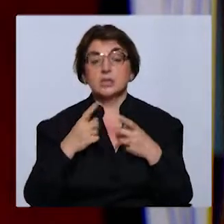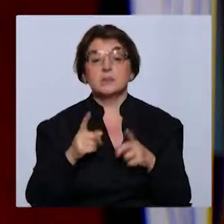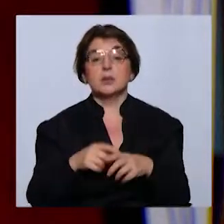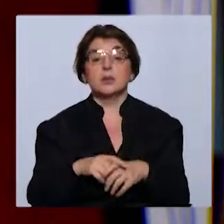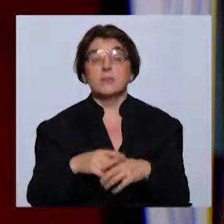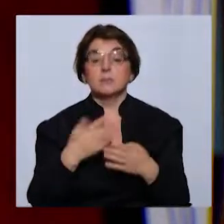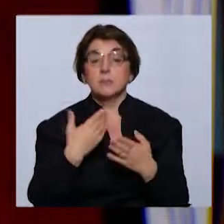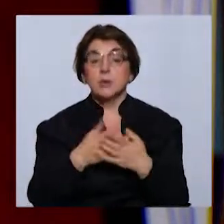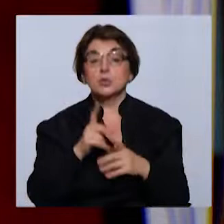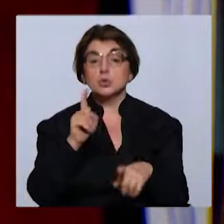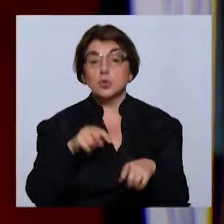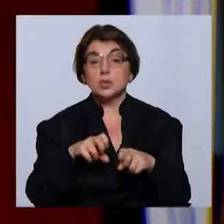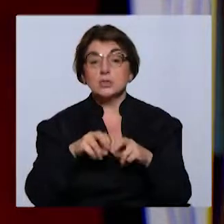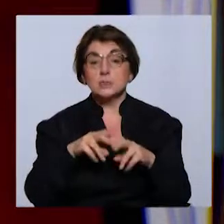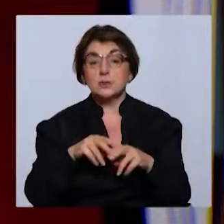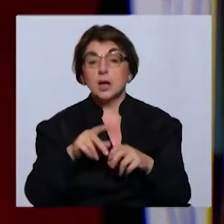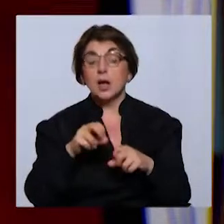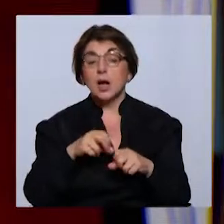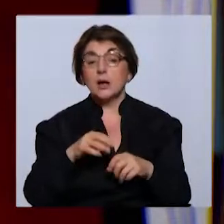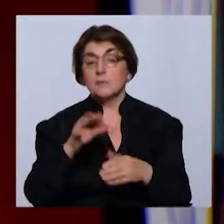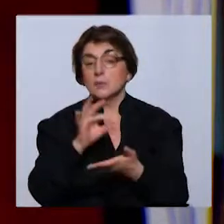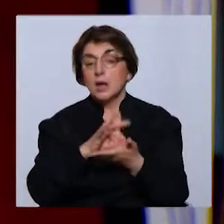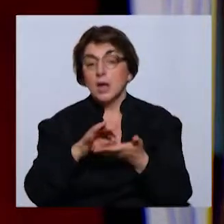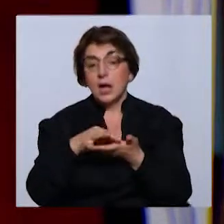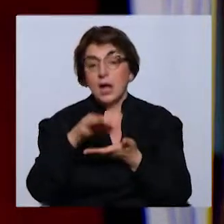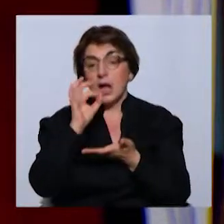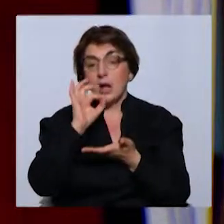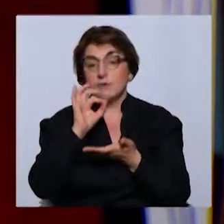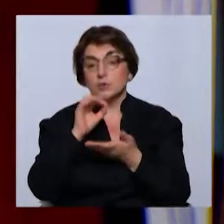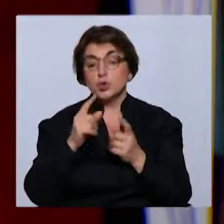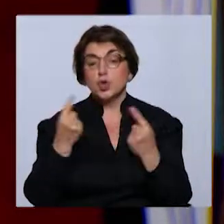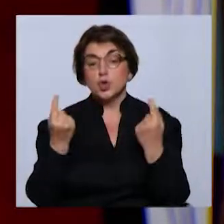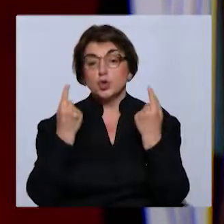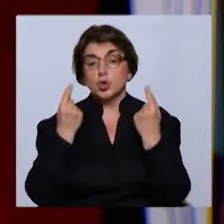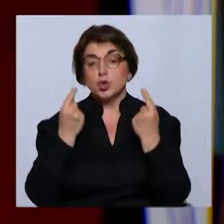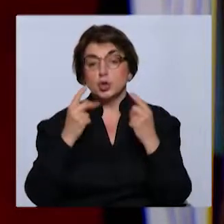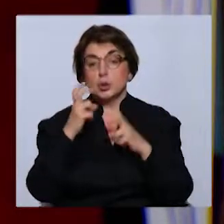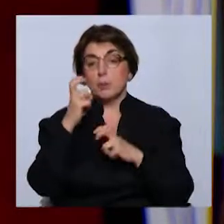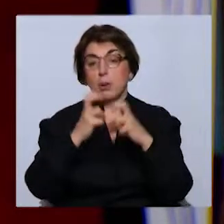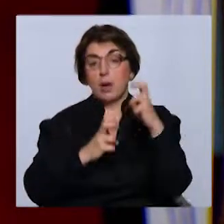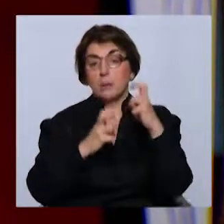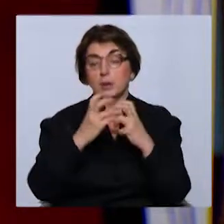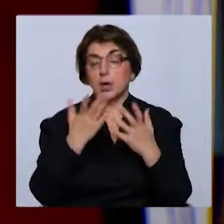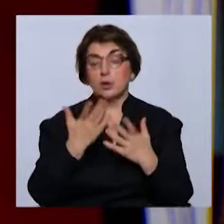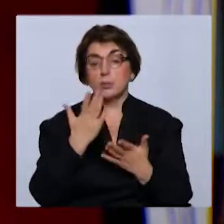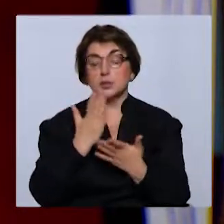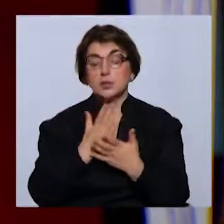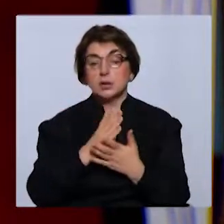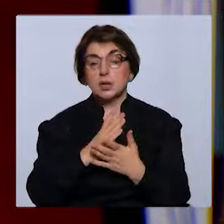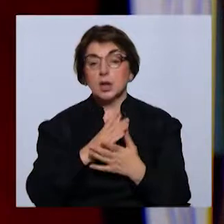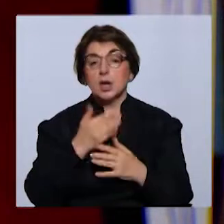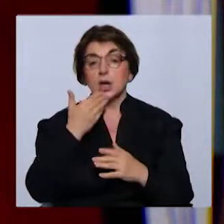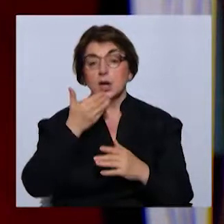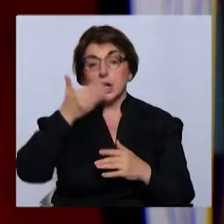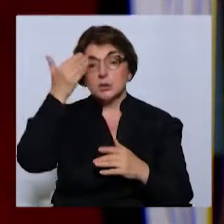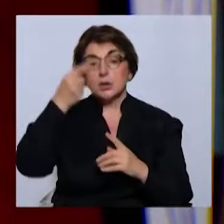როგორიც არის მაგალითად ყავის გიგანტი Starbucks-ი, განაცხადა გასულ ზაფხულს, რომ 2 წლის განმავლობაში